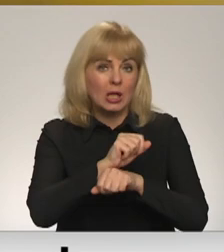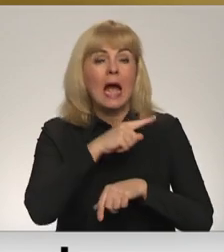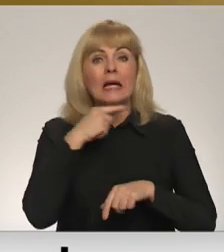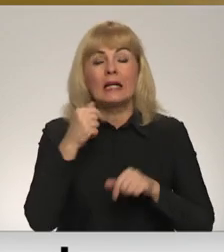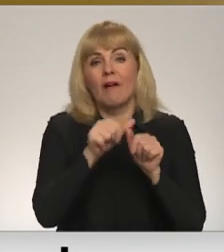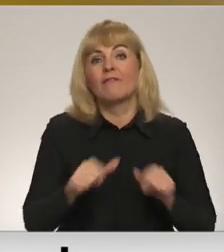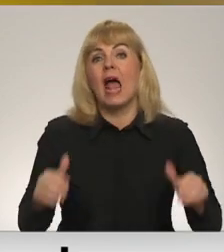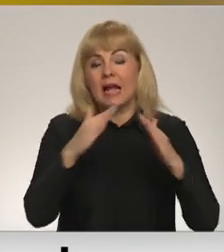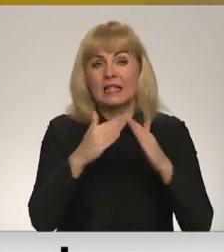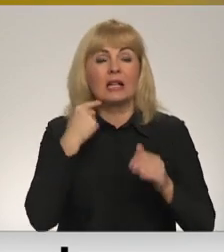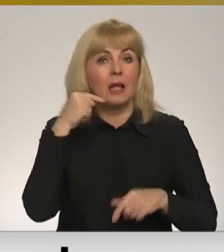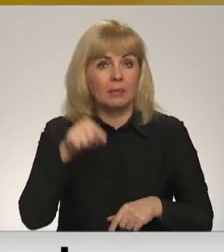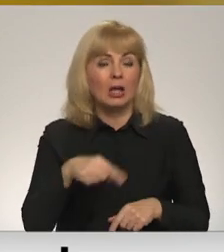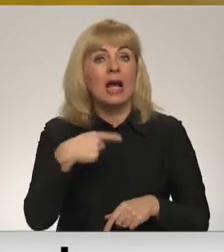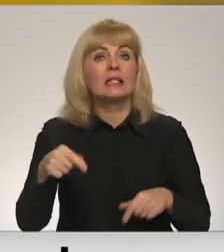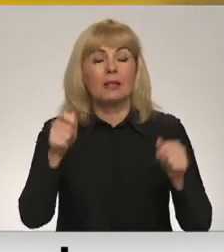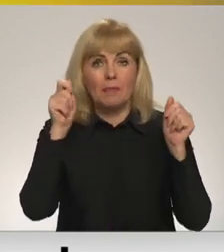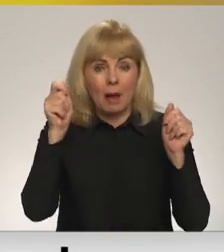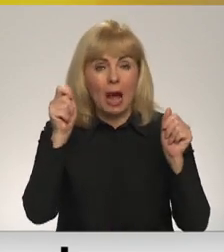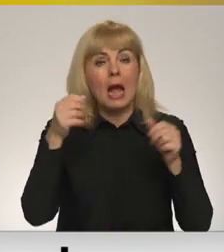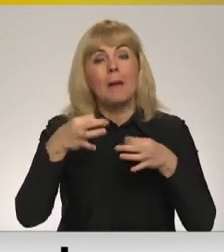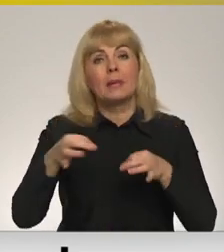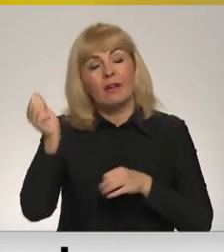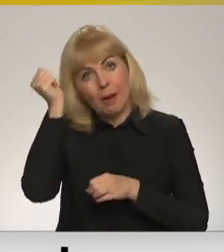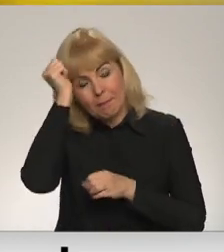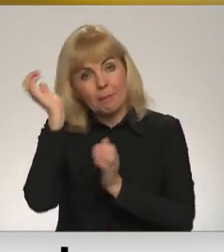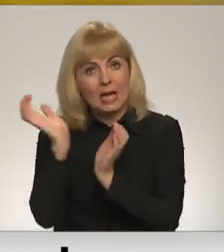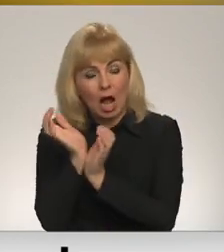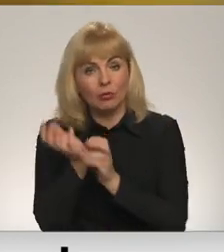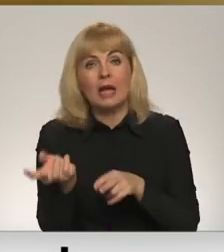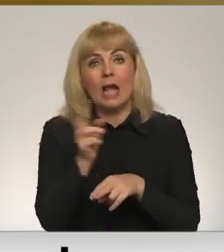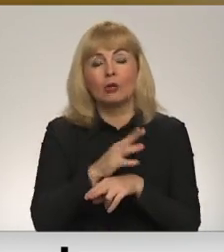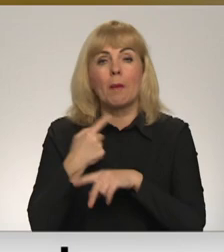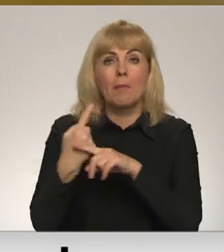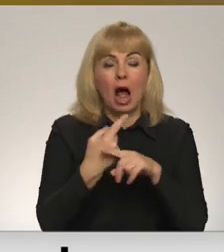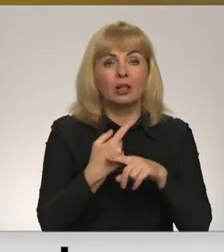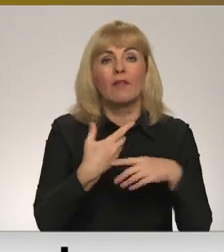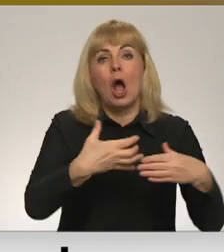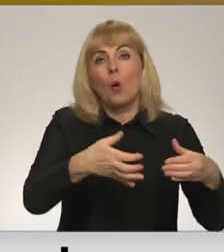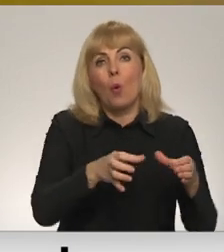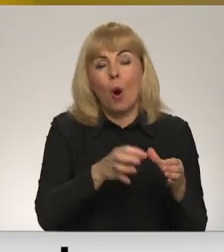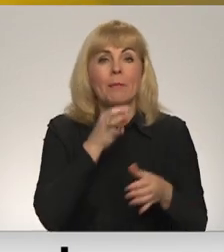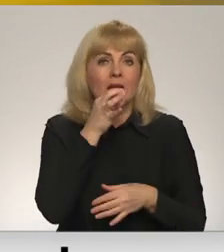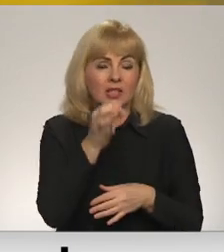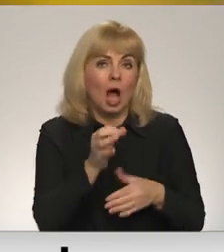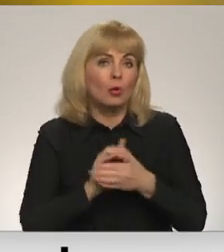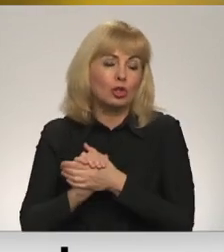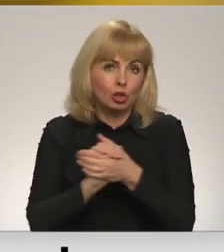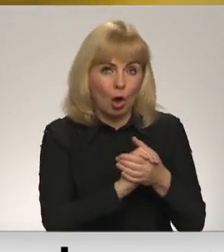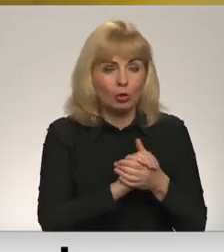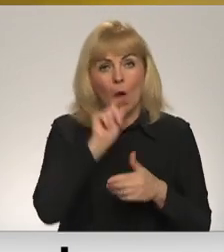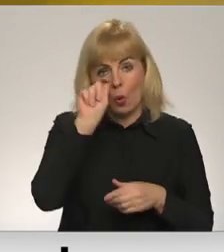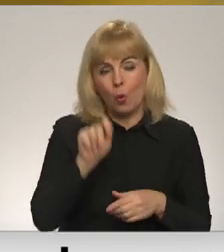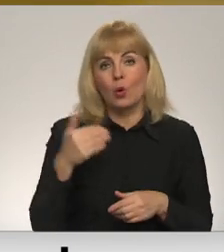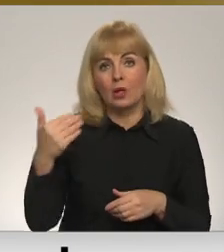vēstniecības Rīgā, bet citā piketā pie brīvības pieminekļa ieradušies Baltkrievu kopienas pārstāvi. Viņi pauž solidaritāti Ukraiņiem